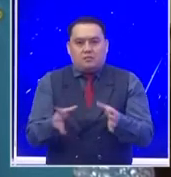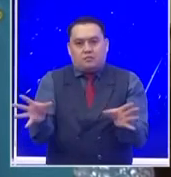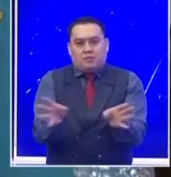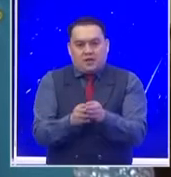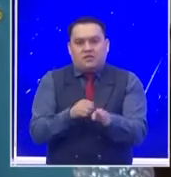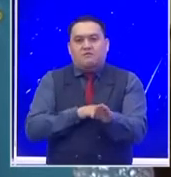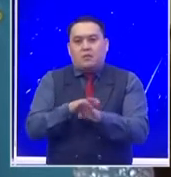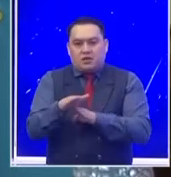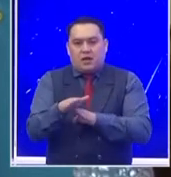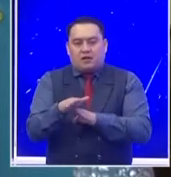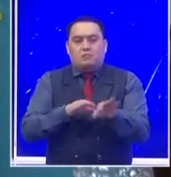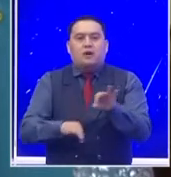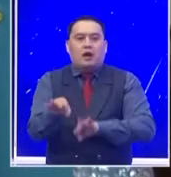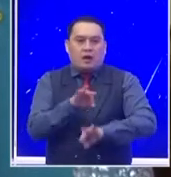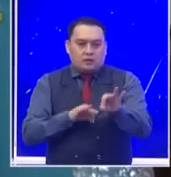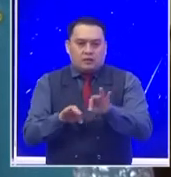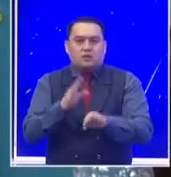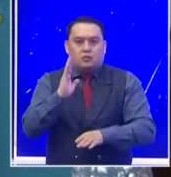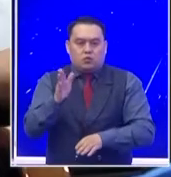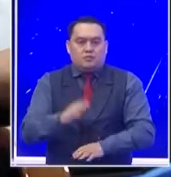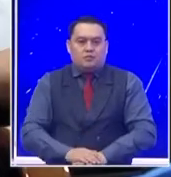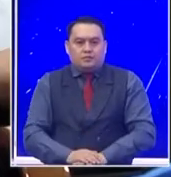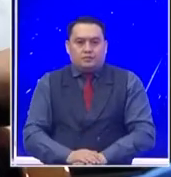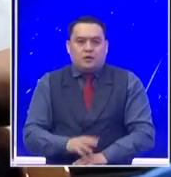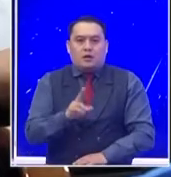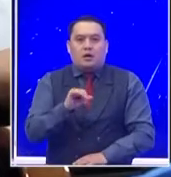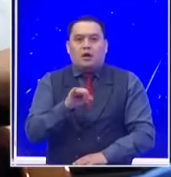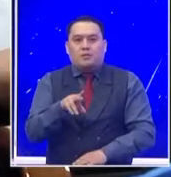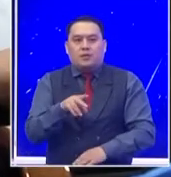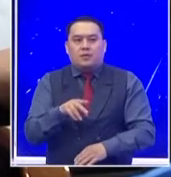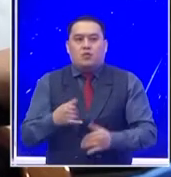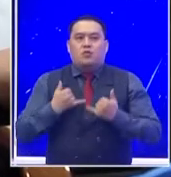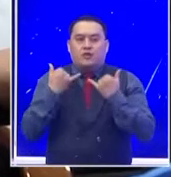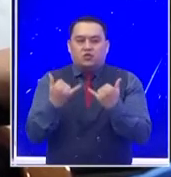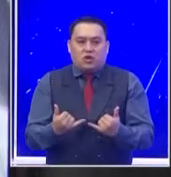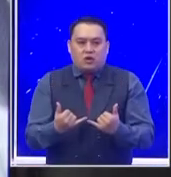будем реализуем вот эти проекты away my быть яка носила